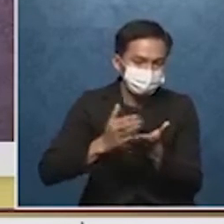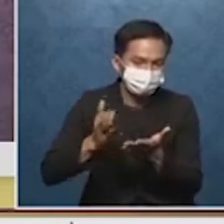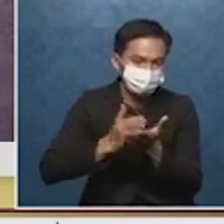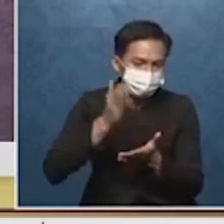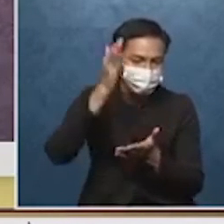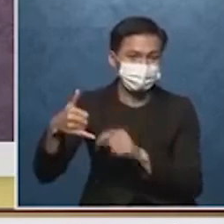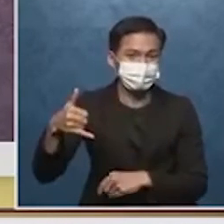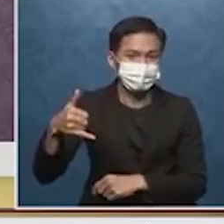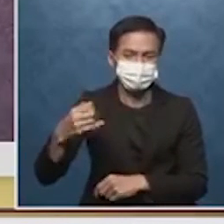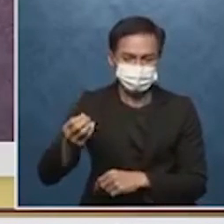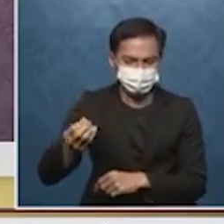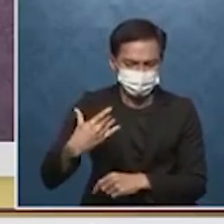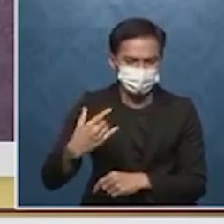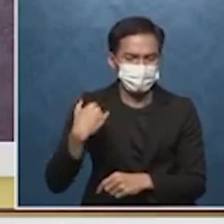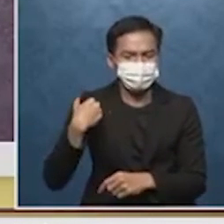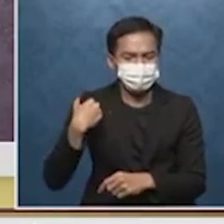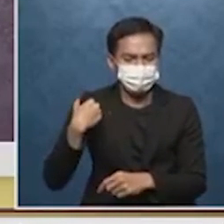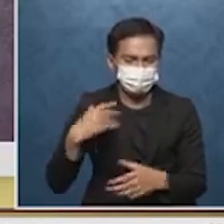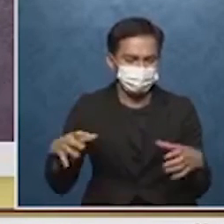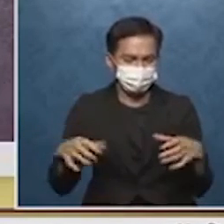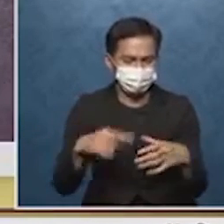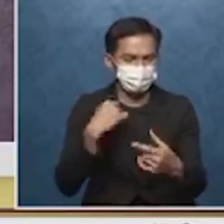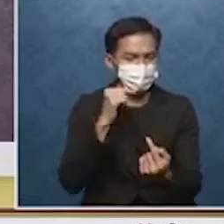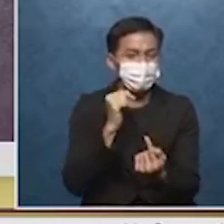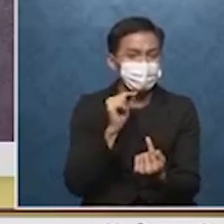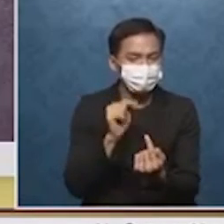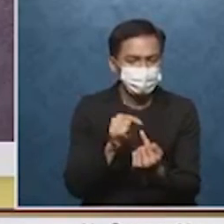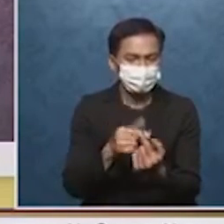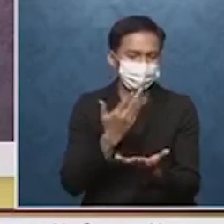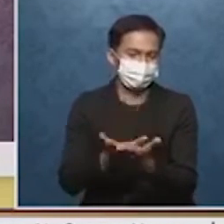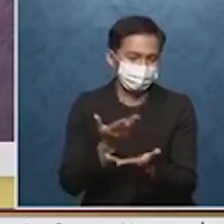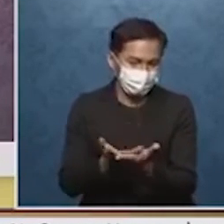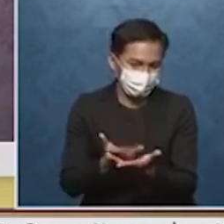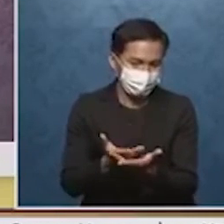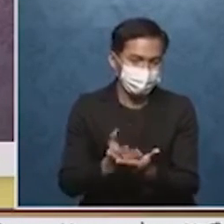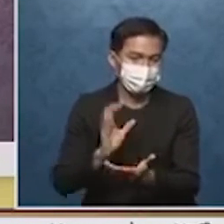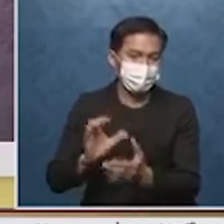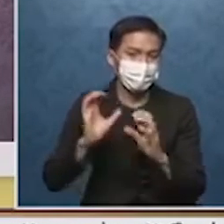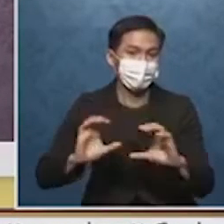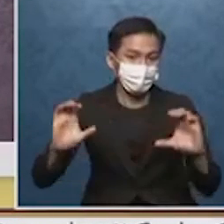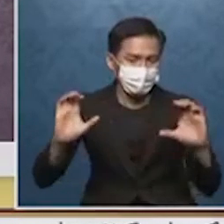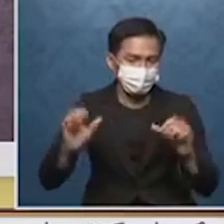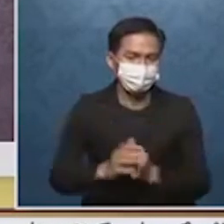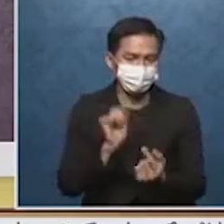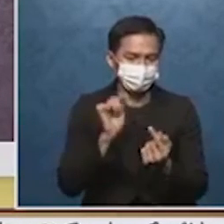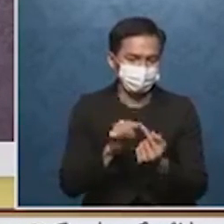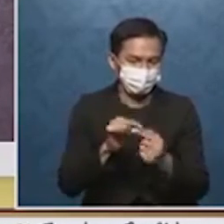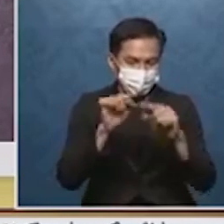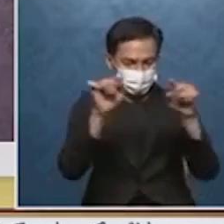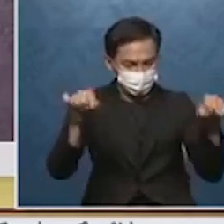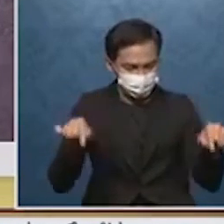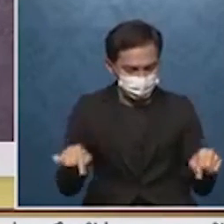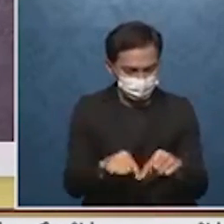ตถ้านโยบายการเงินการคลังของรัฐเรื่องกำหนดกรอบในการบริหารหนี้สาธารณะ